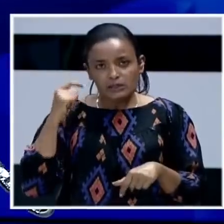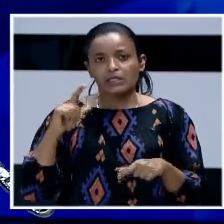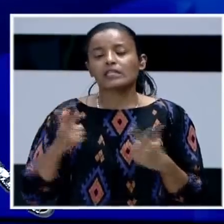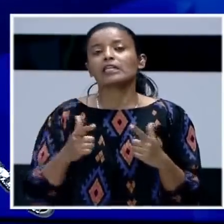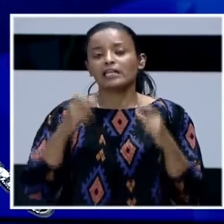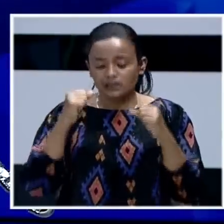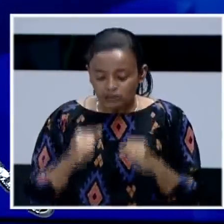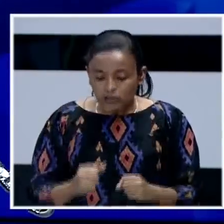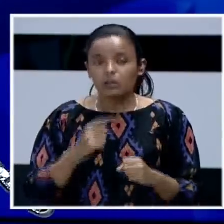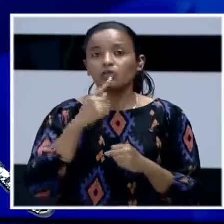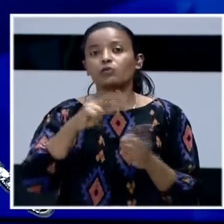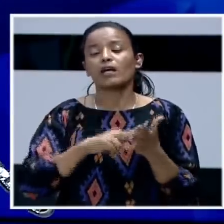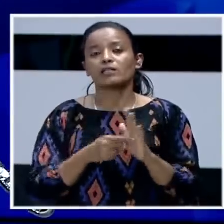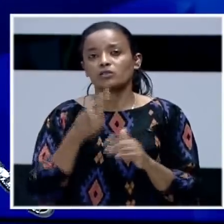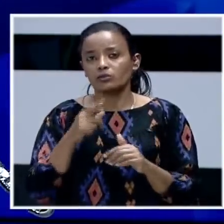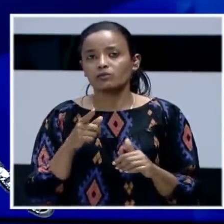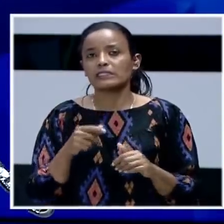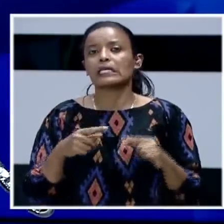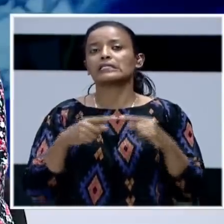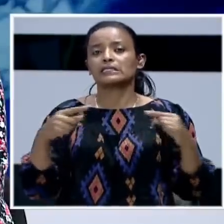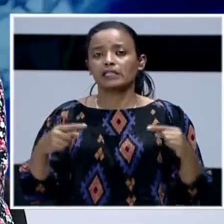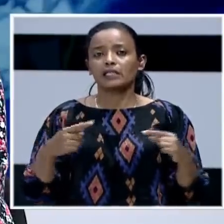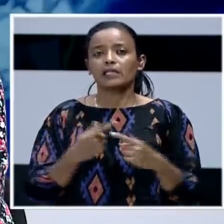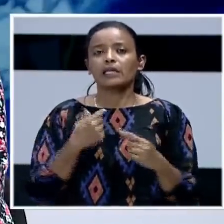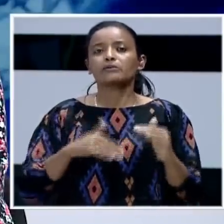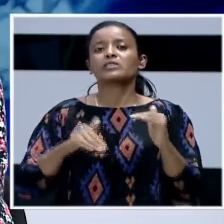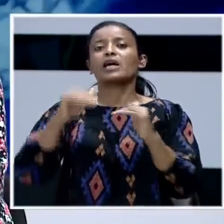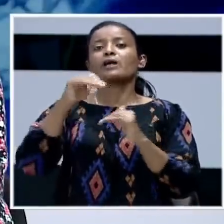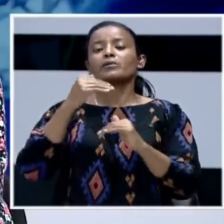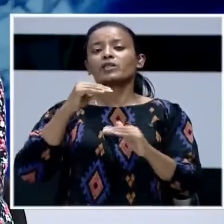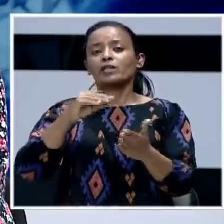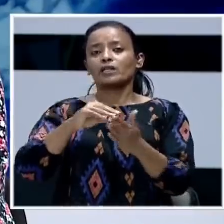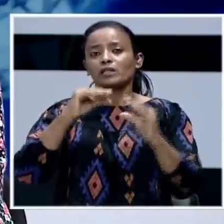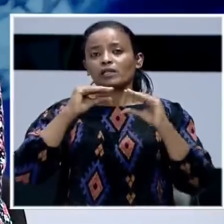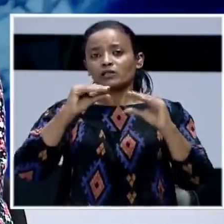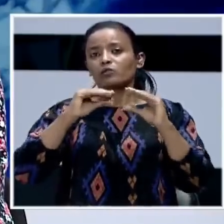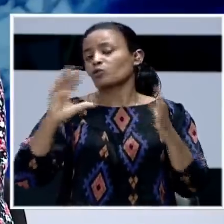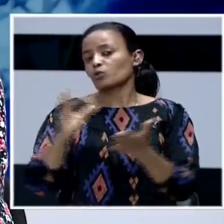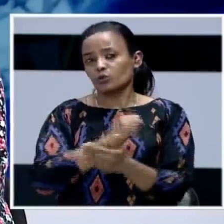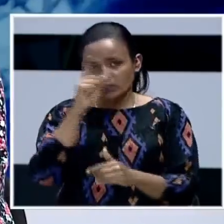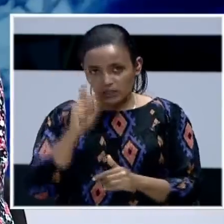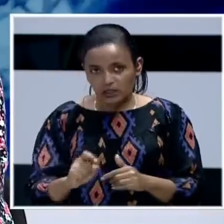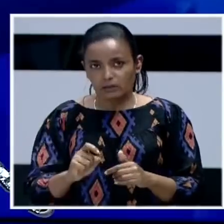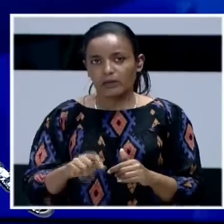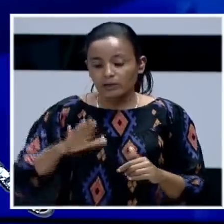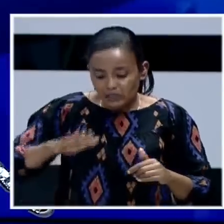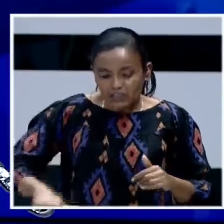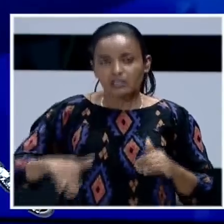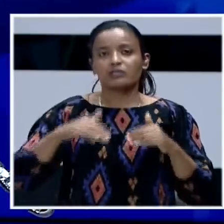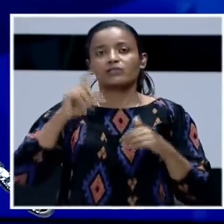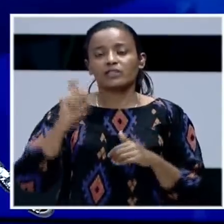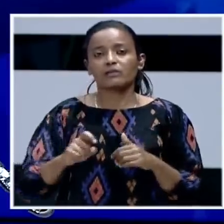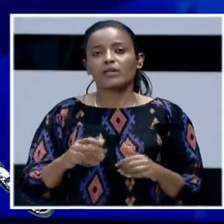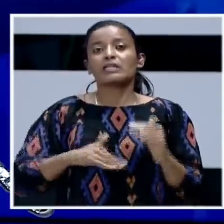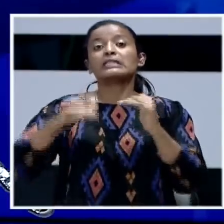مغدي ايو خنا ايهلون مالتي سلازي بزا انصار كاوزي عبي استمرو انا كن وسزلنا ابزي كترف كخللو توان